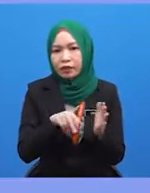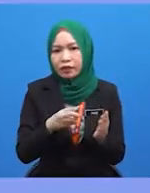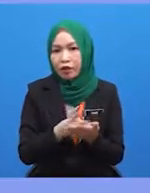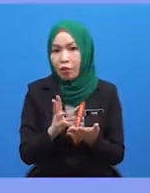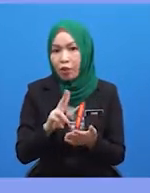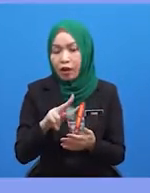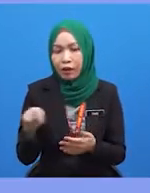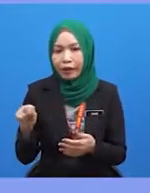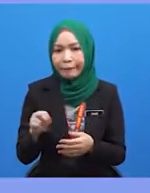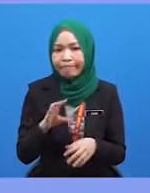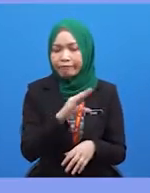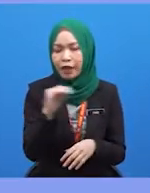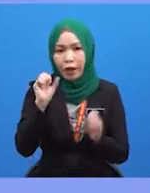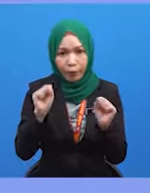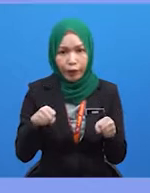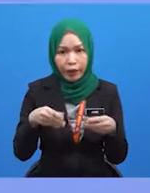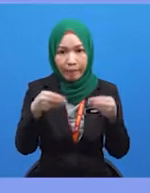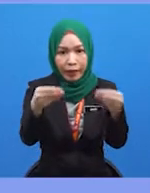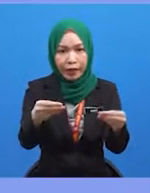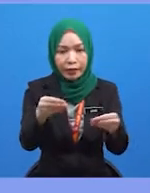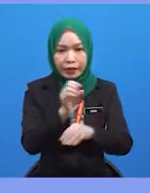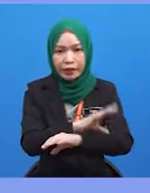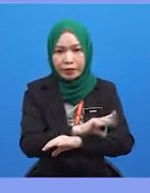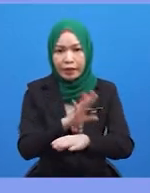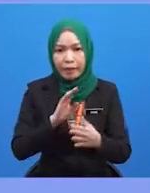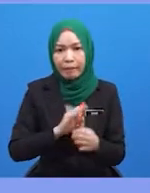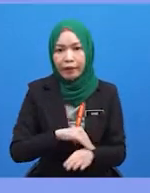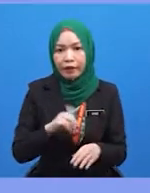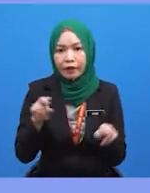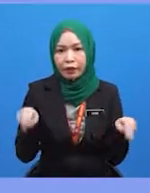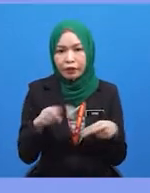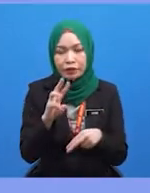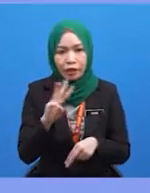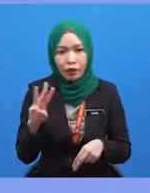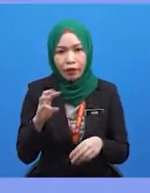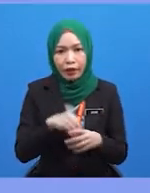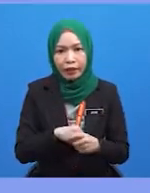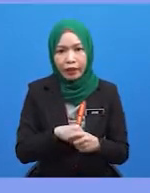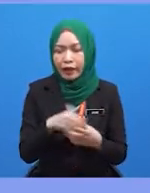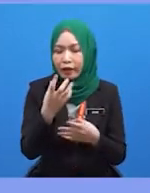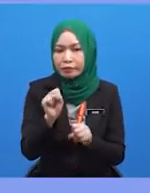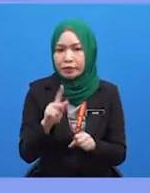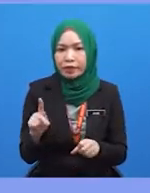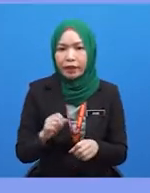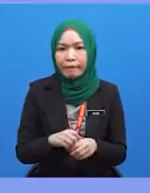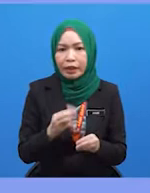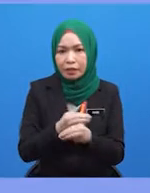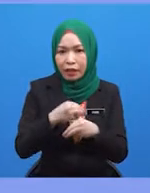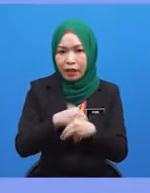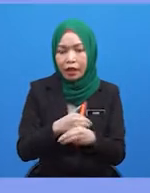Mereka boleh memberi khidmat nasihat kepada usahawan dalam menyelesaikan sesuatu masalah.